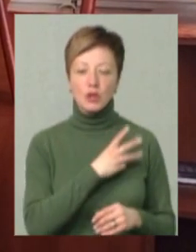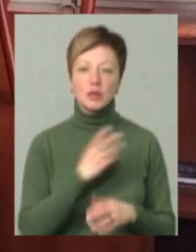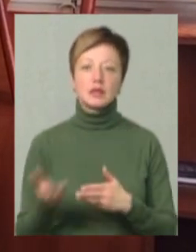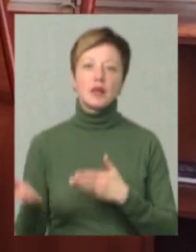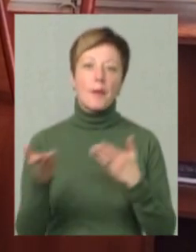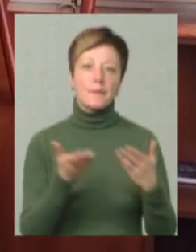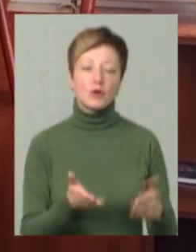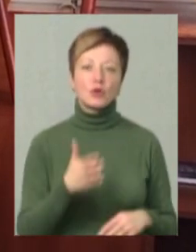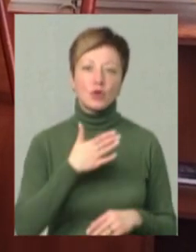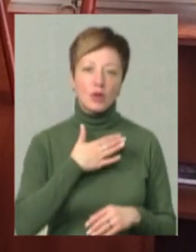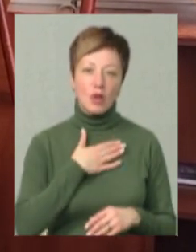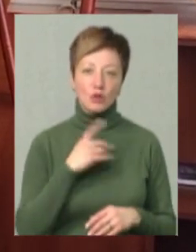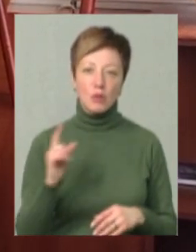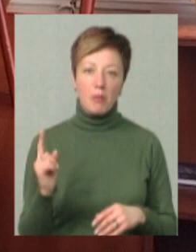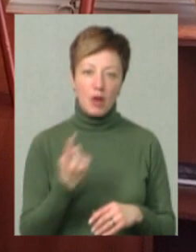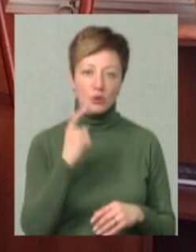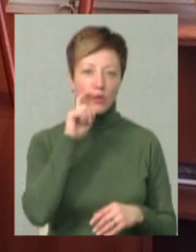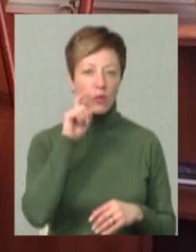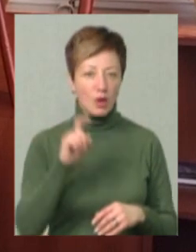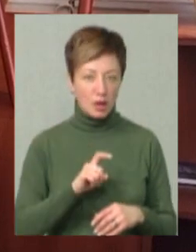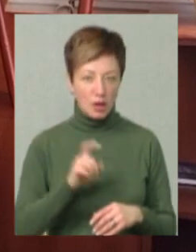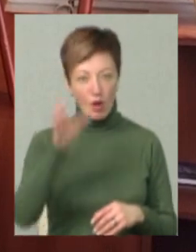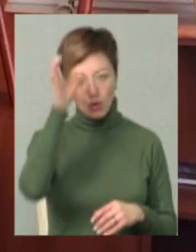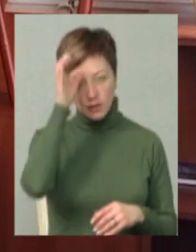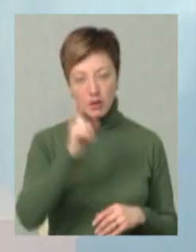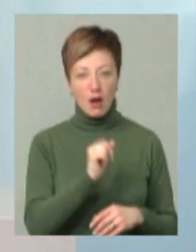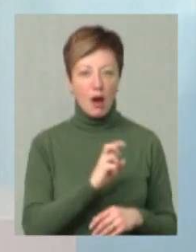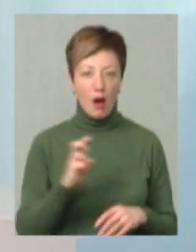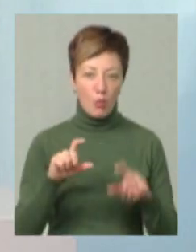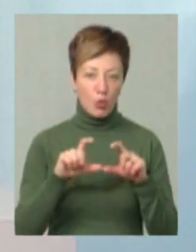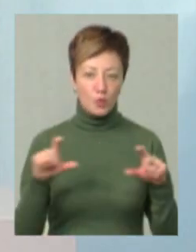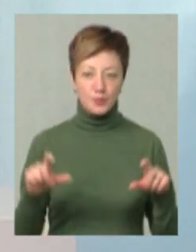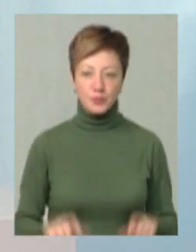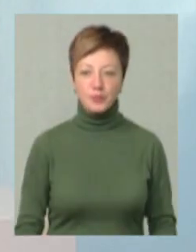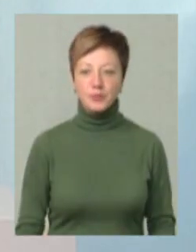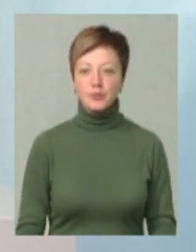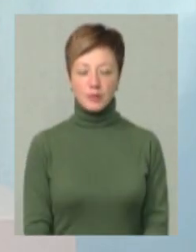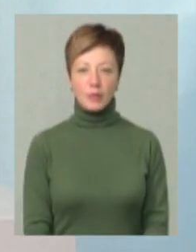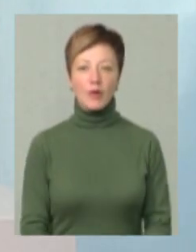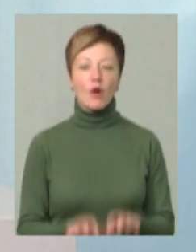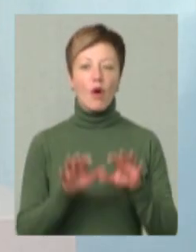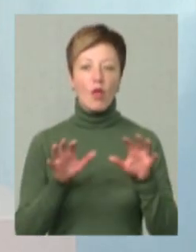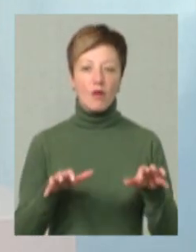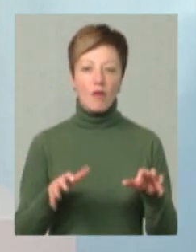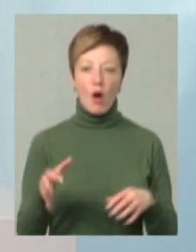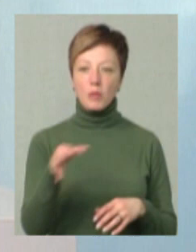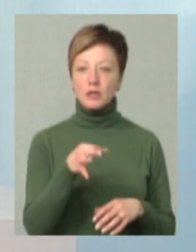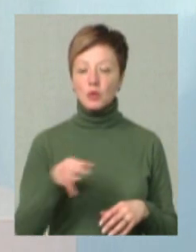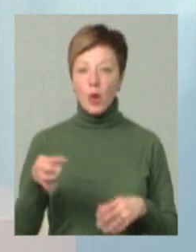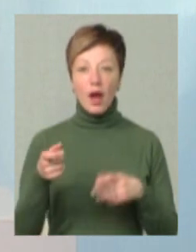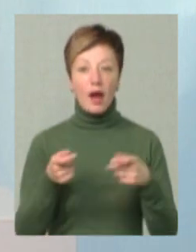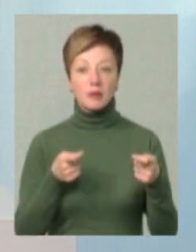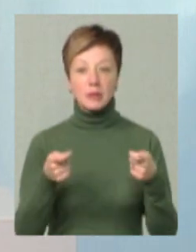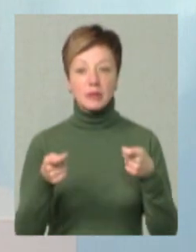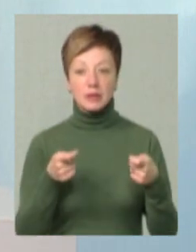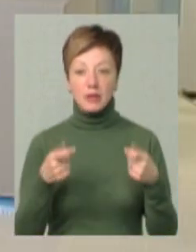всіх бажаючих запрошую до нашого першого в Україні освітнього хабу. Голова обласної адміністрації, чи